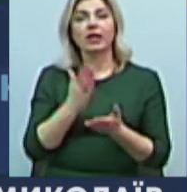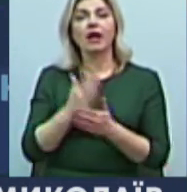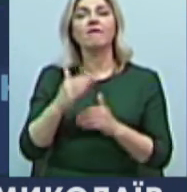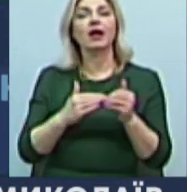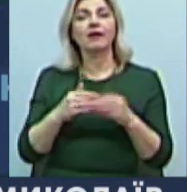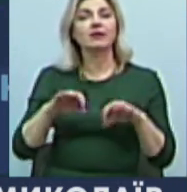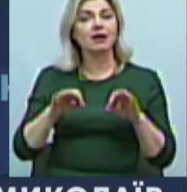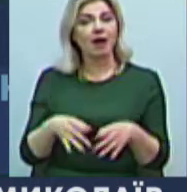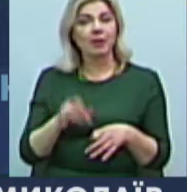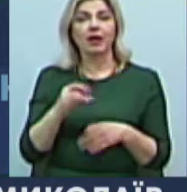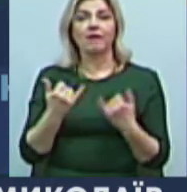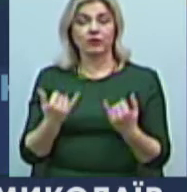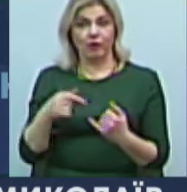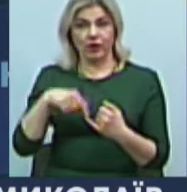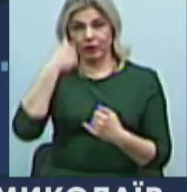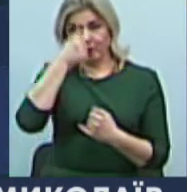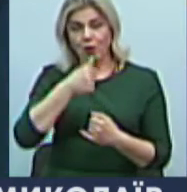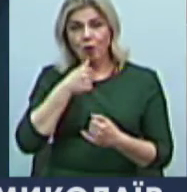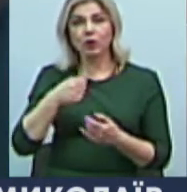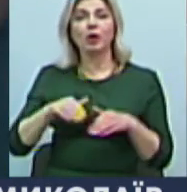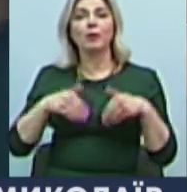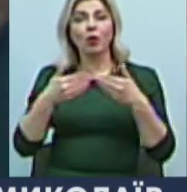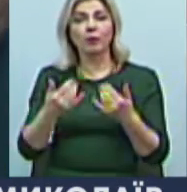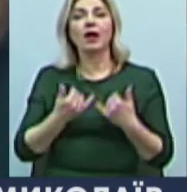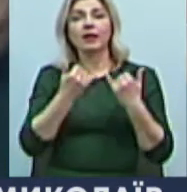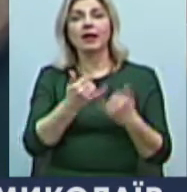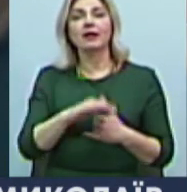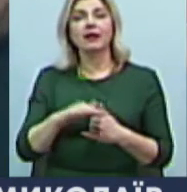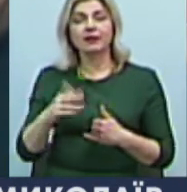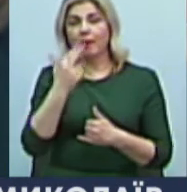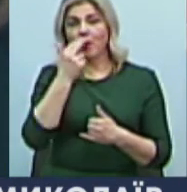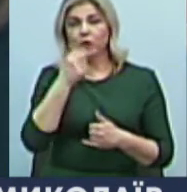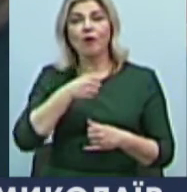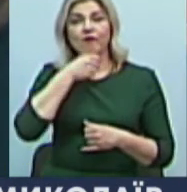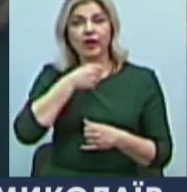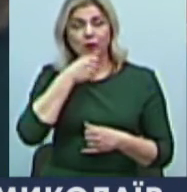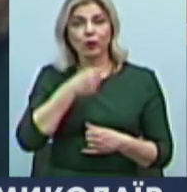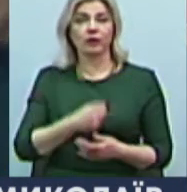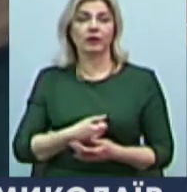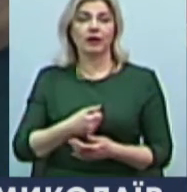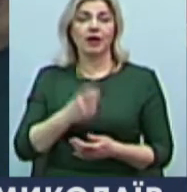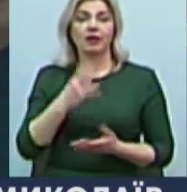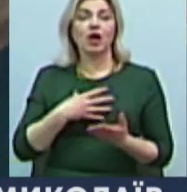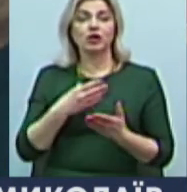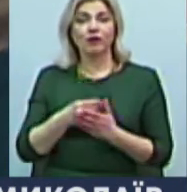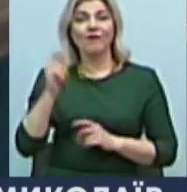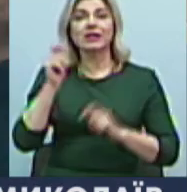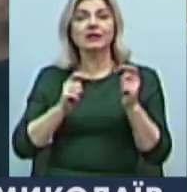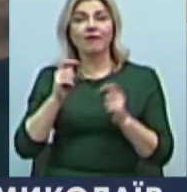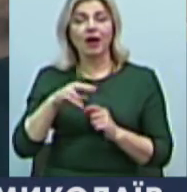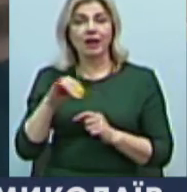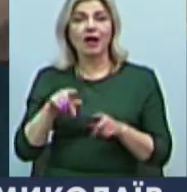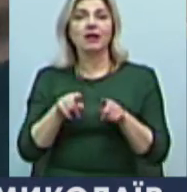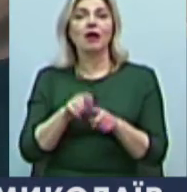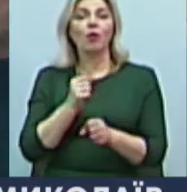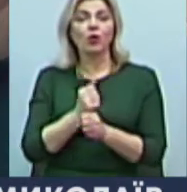році пропонуємо для саме початківців, для дітей молодшого віку на своєму фестивалі таку форму